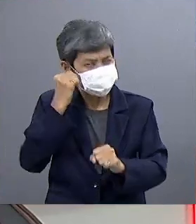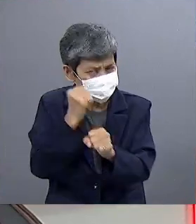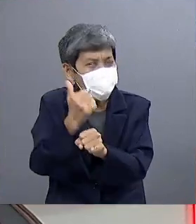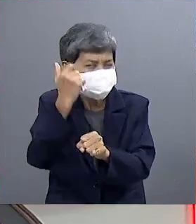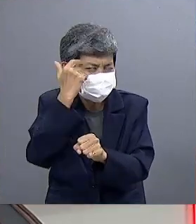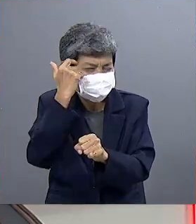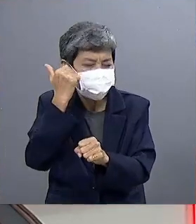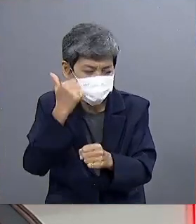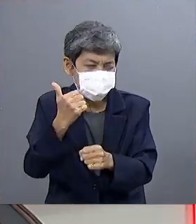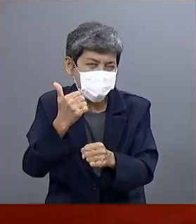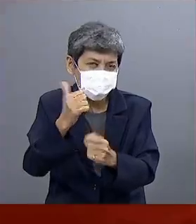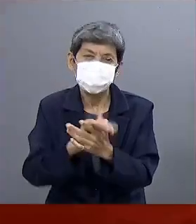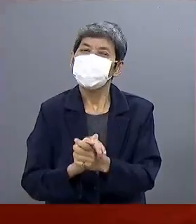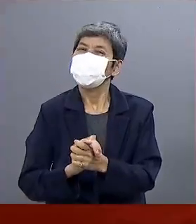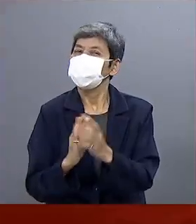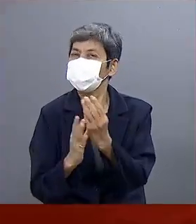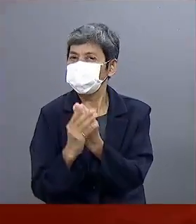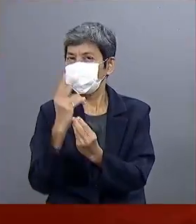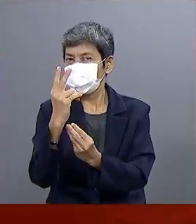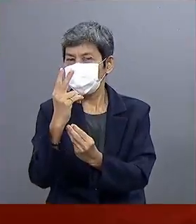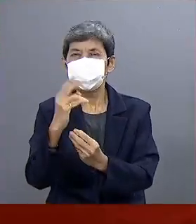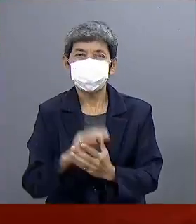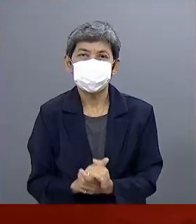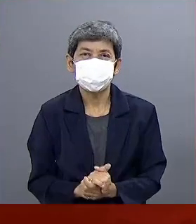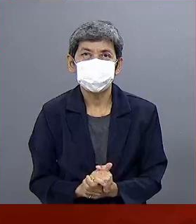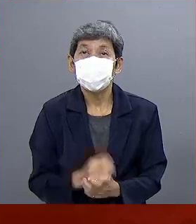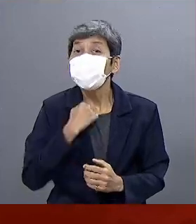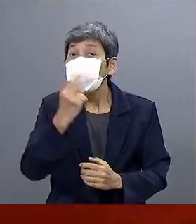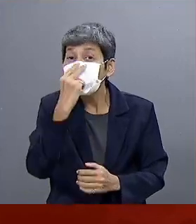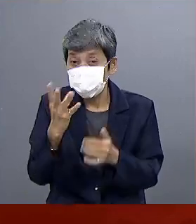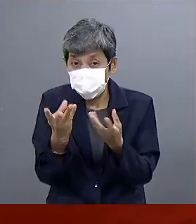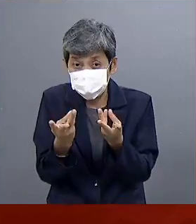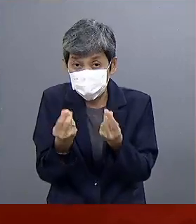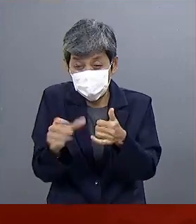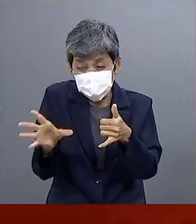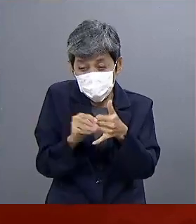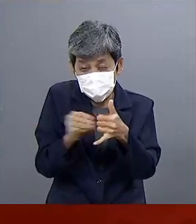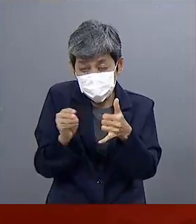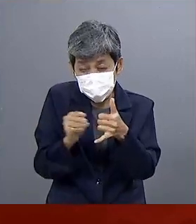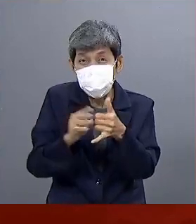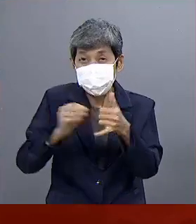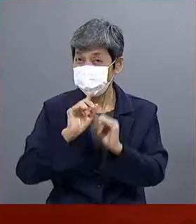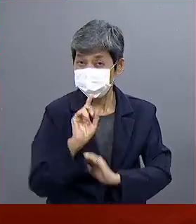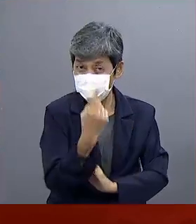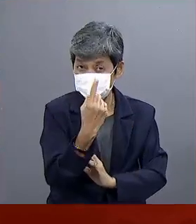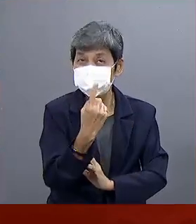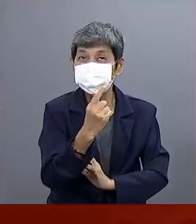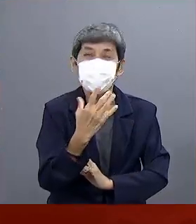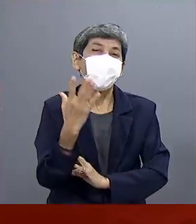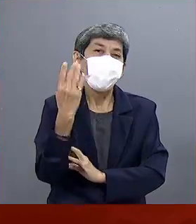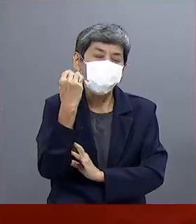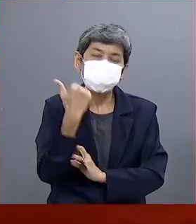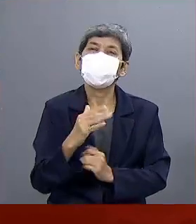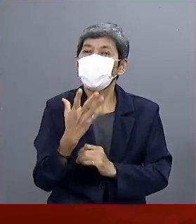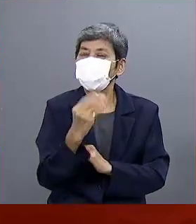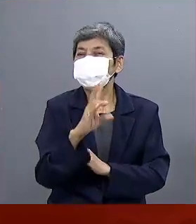ได้ภายใน2สัปดาห์ค่ะ ไปดูตัวเลขผู้ติดเชื้อนะคะเป็นผู้ติดเชื้อใหม่ลดลงจากเมื่อวานนี้700กว่าคนค่ะเ